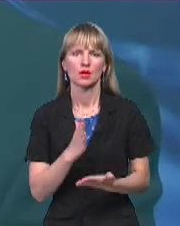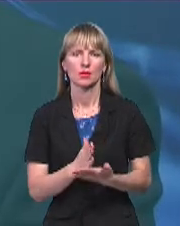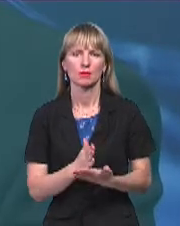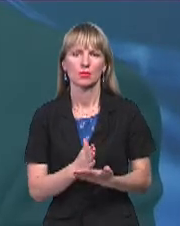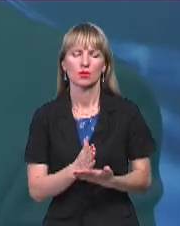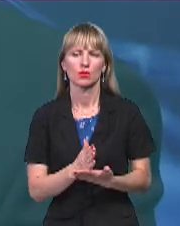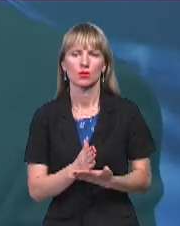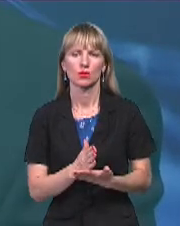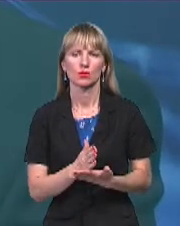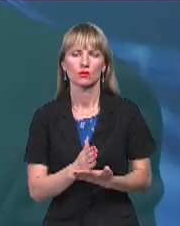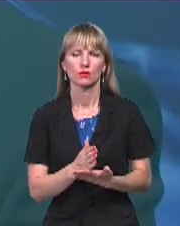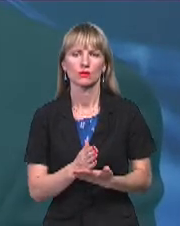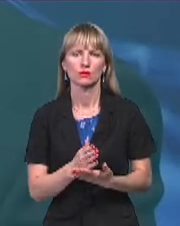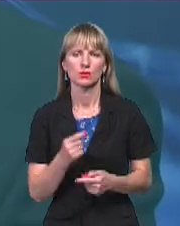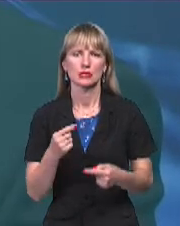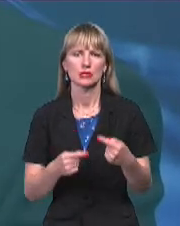характер?